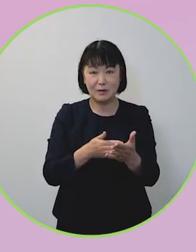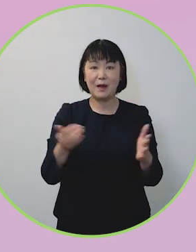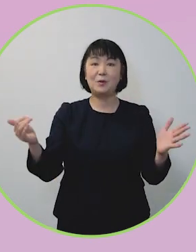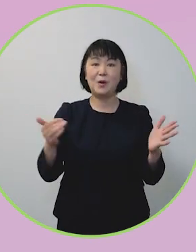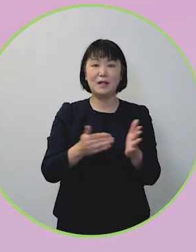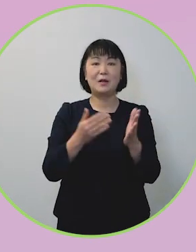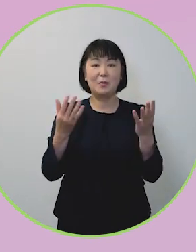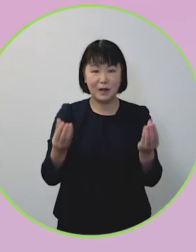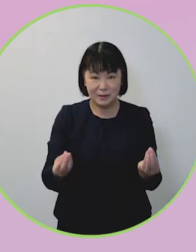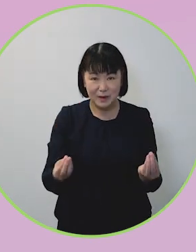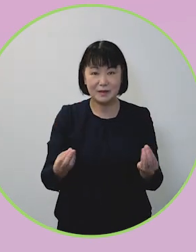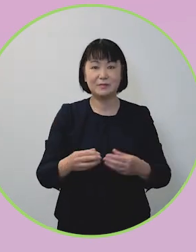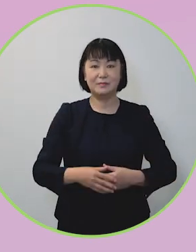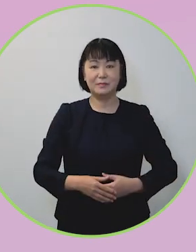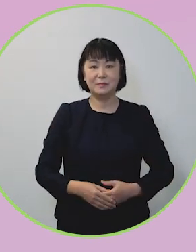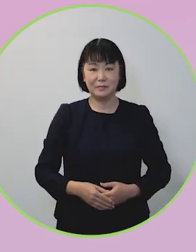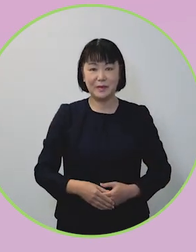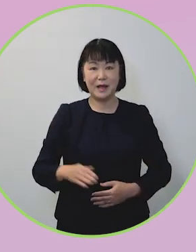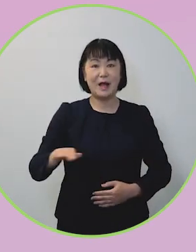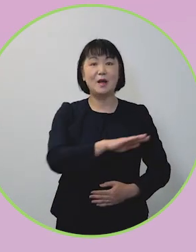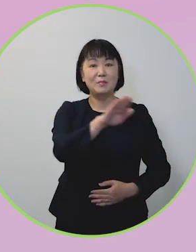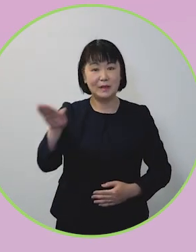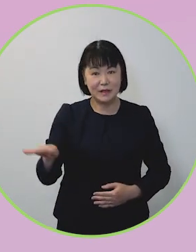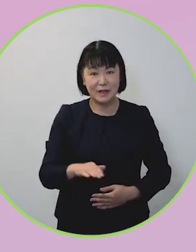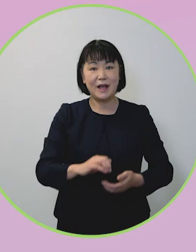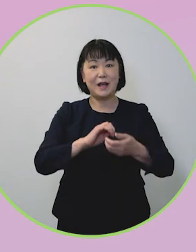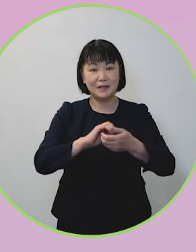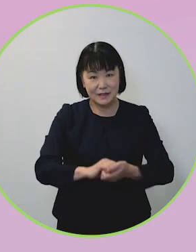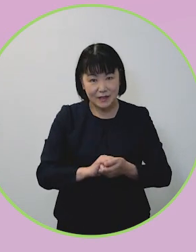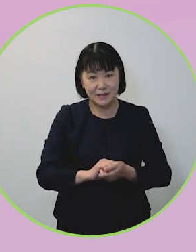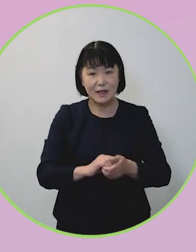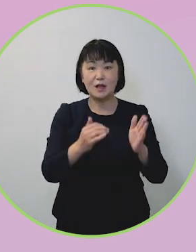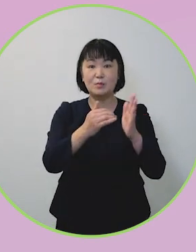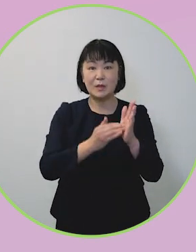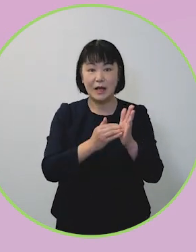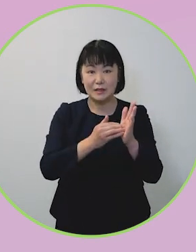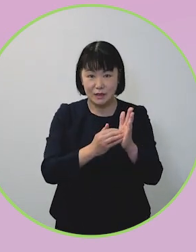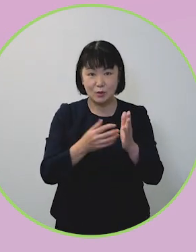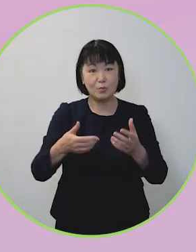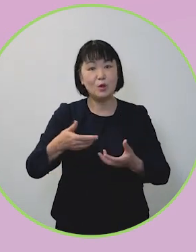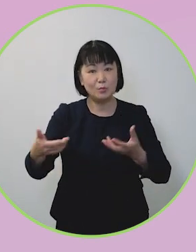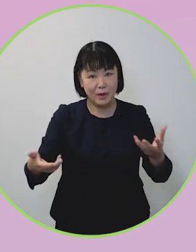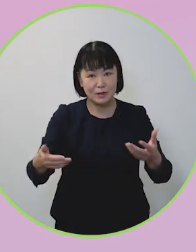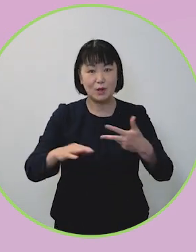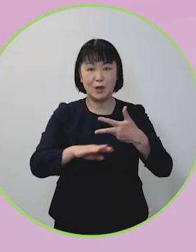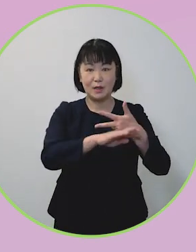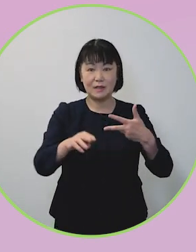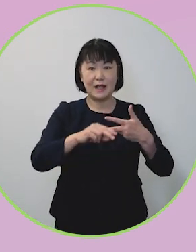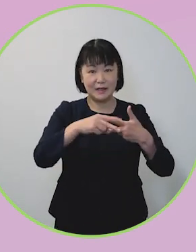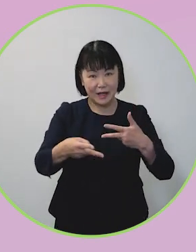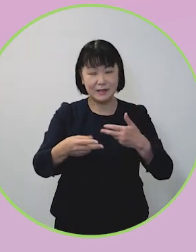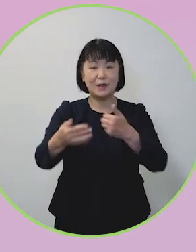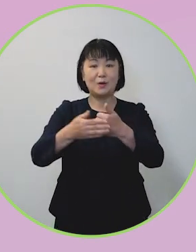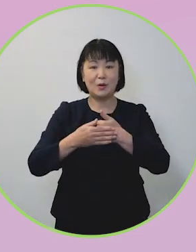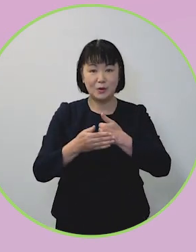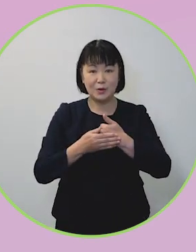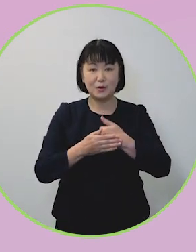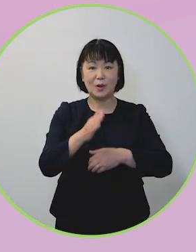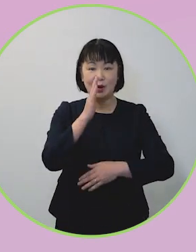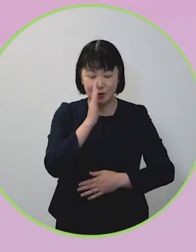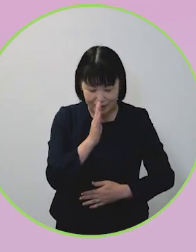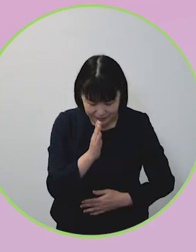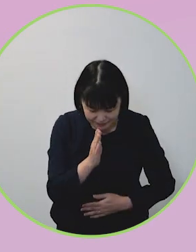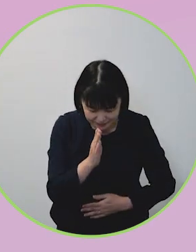これで終わります区民の皆さんぜひプラスチックの分別資源化にご協力